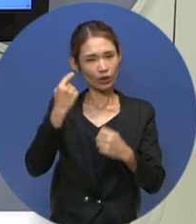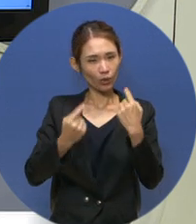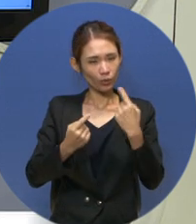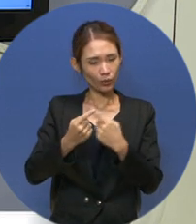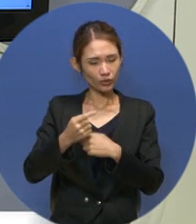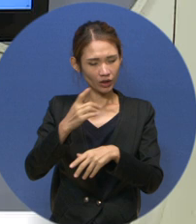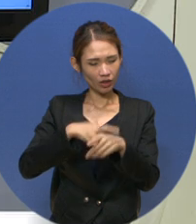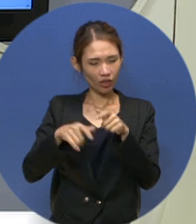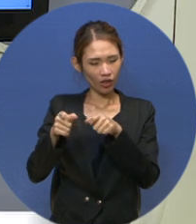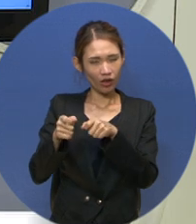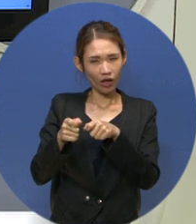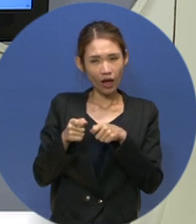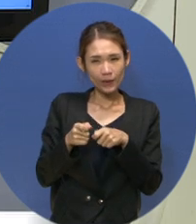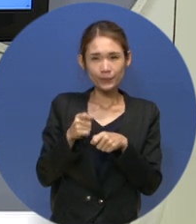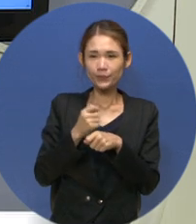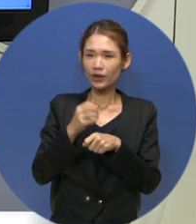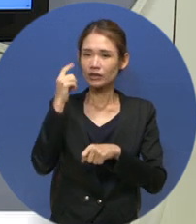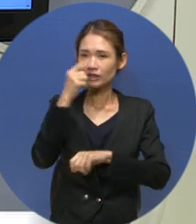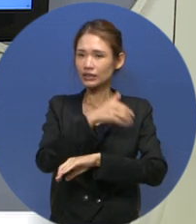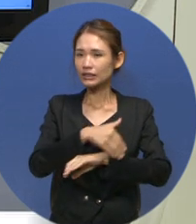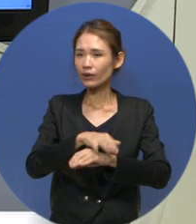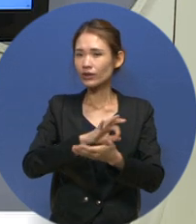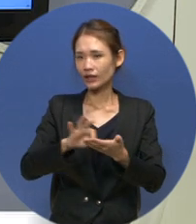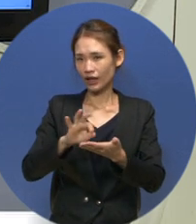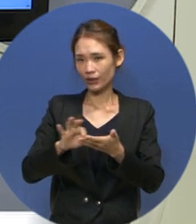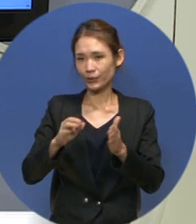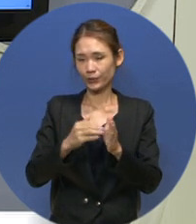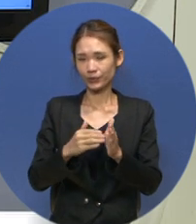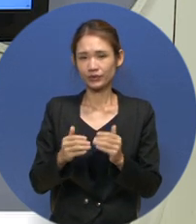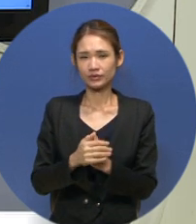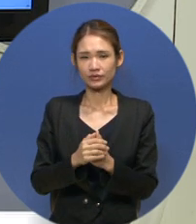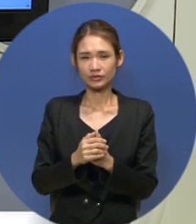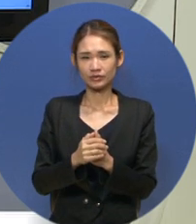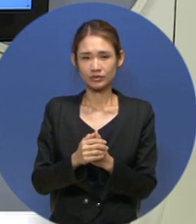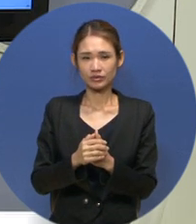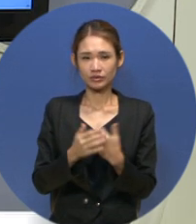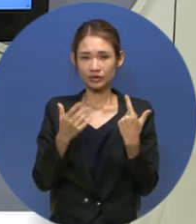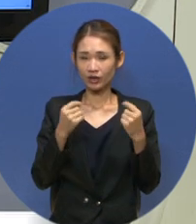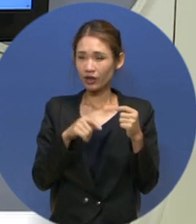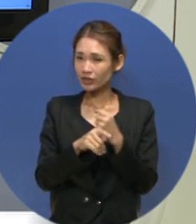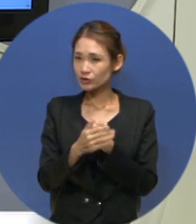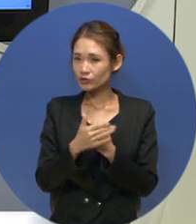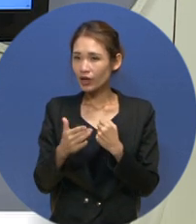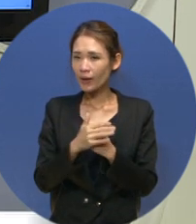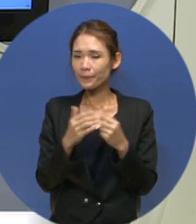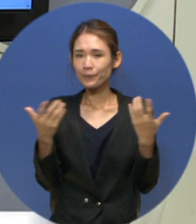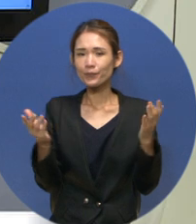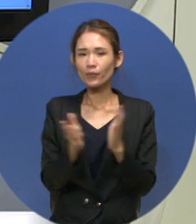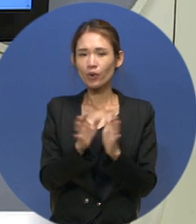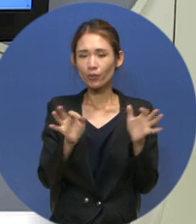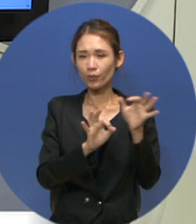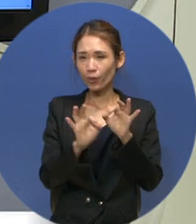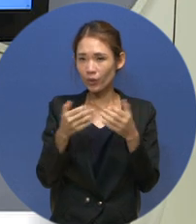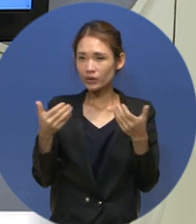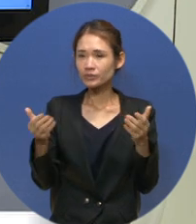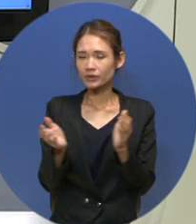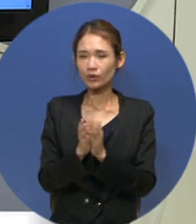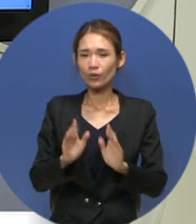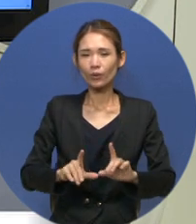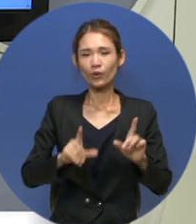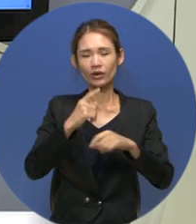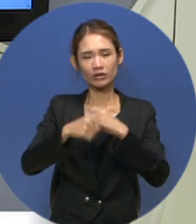일정을 앞당겨 기부한 것으로 밝혀졌습니다 이러한 이유로 모금 단체는 올해 연말연시에는